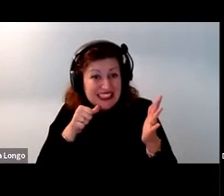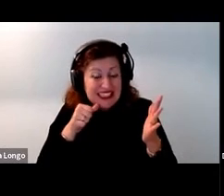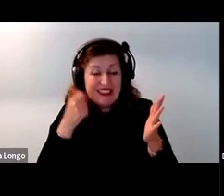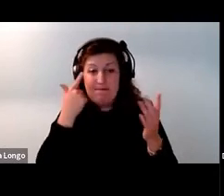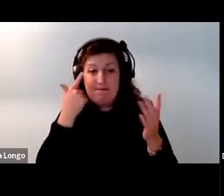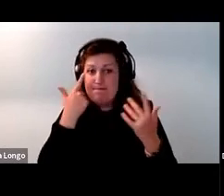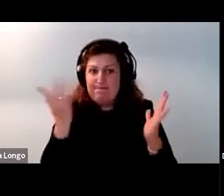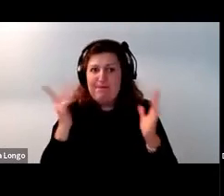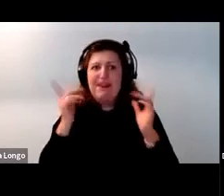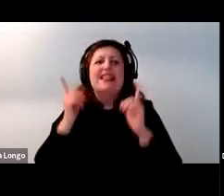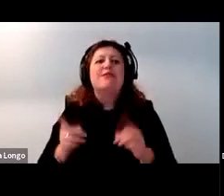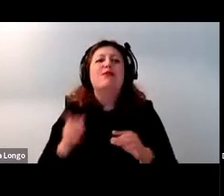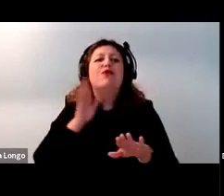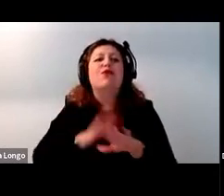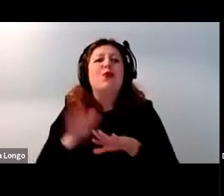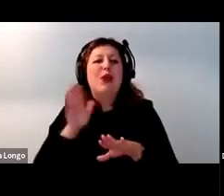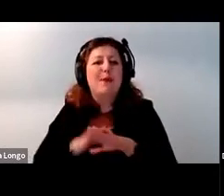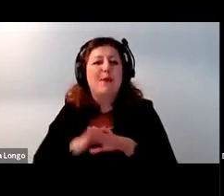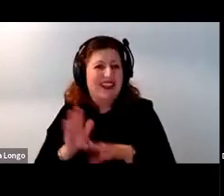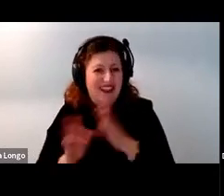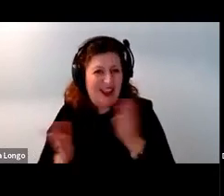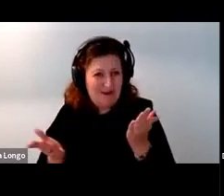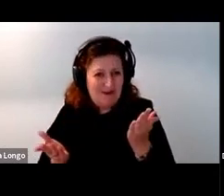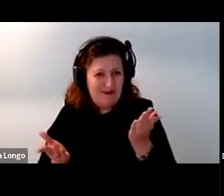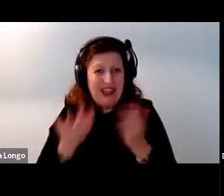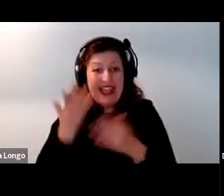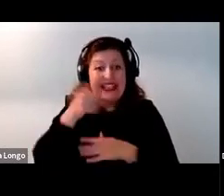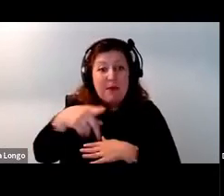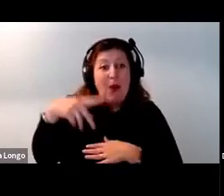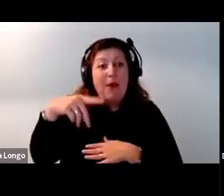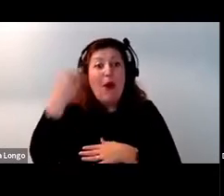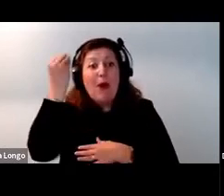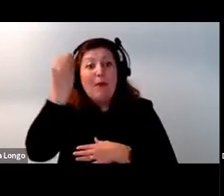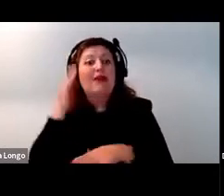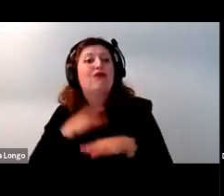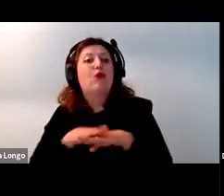di fruibilità piuttosto che di autonomia energetica.